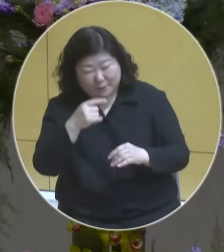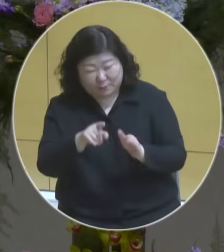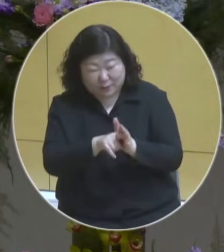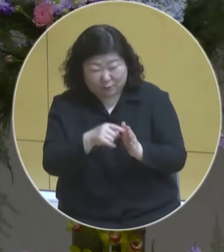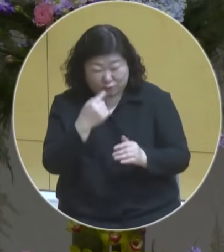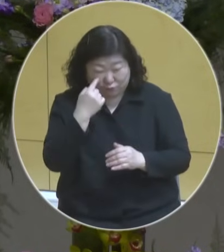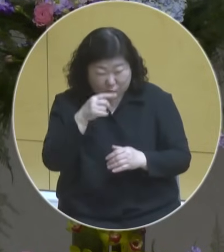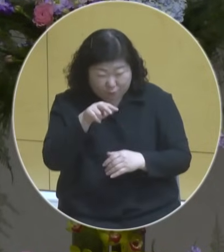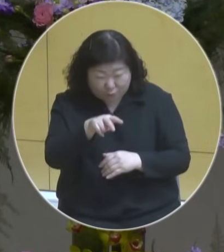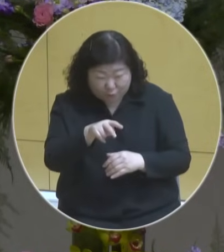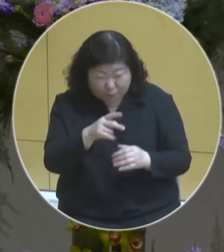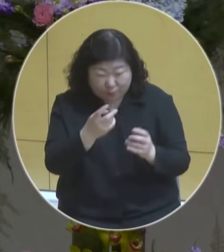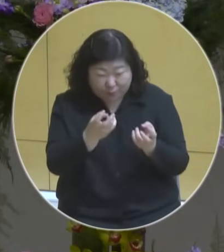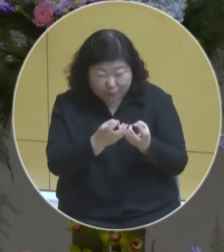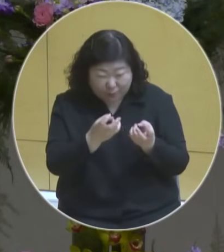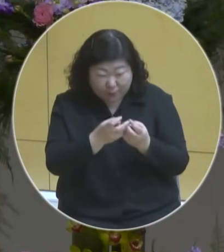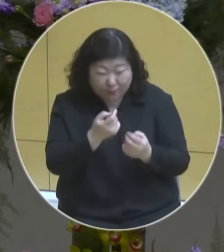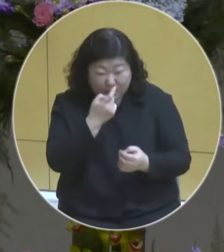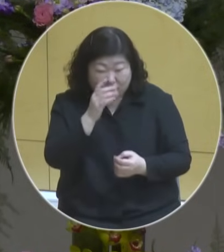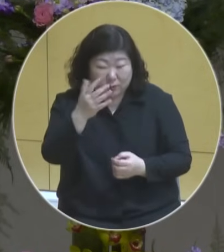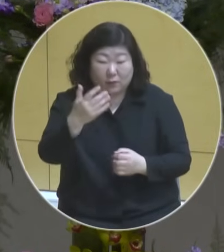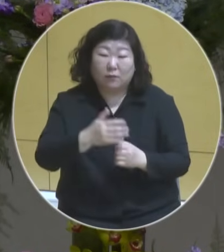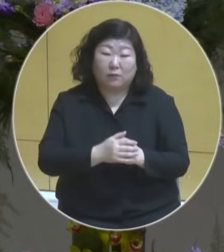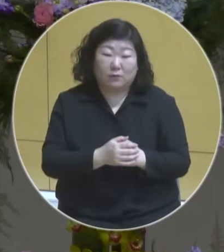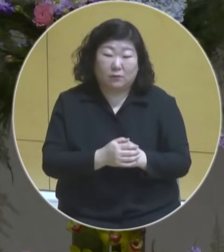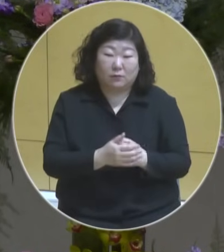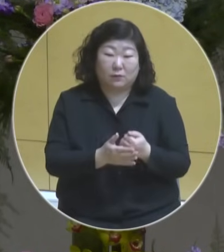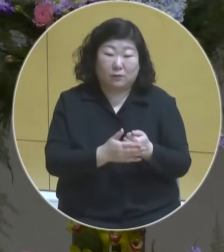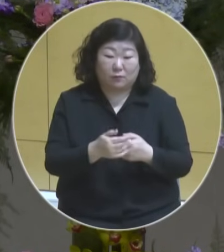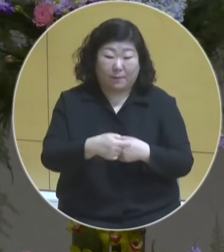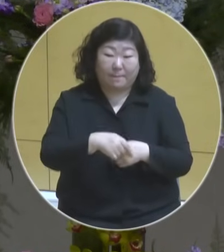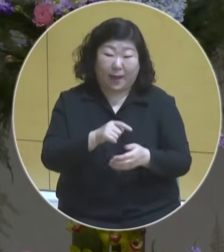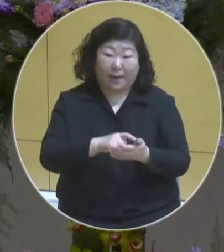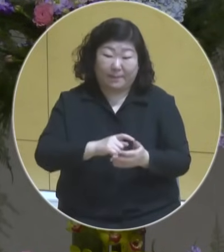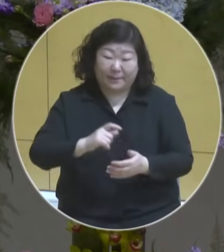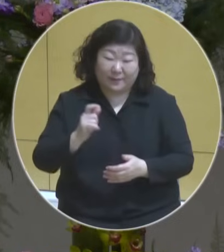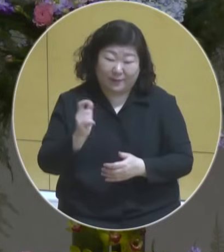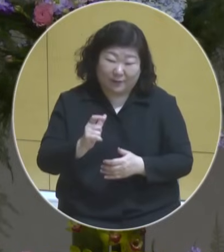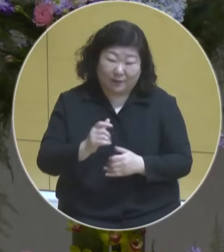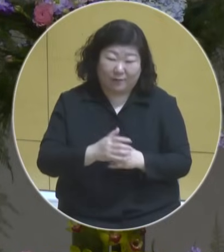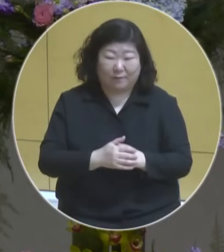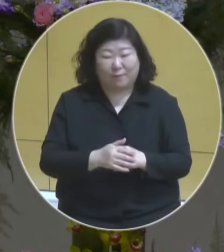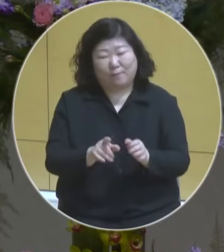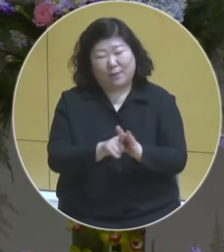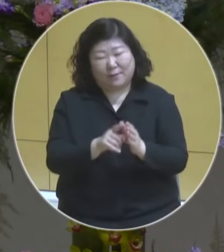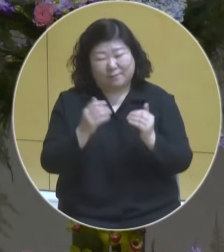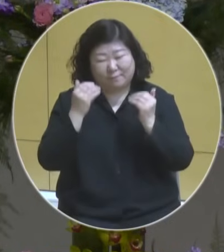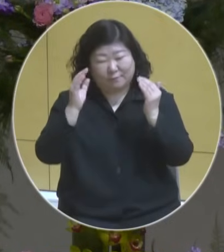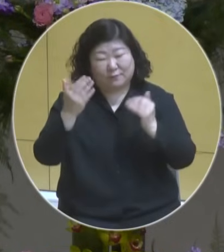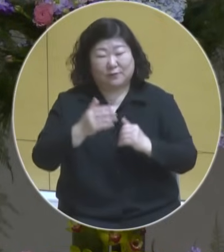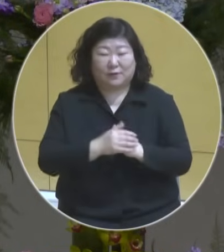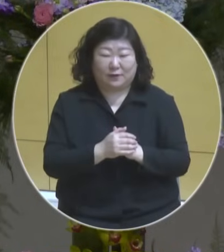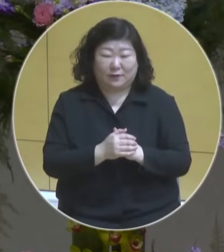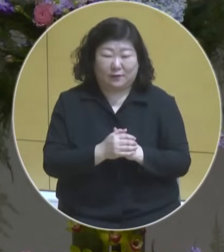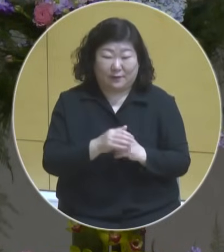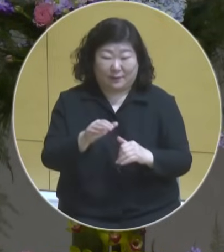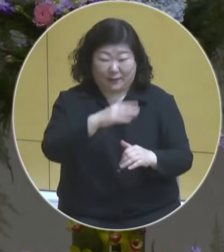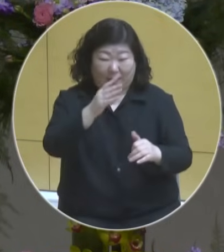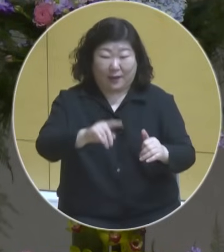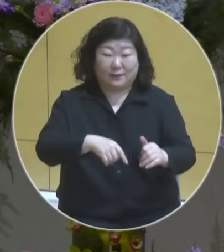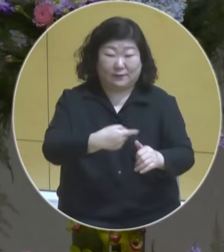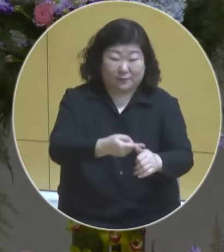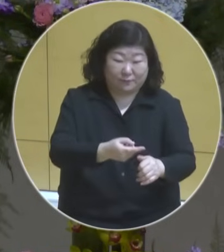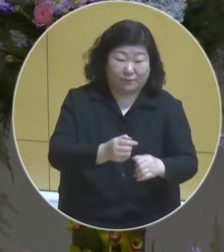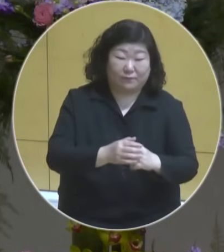배우게 되고 그러면서 우리 마음이 단단해지고 신앙이 성숙하게 되는 거죠 그래서 목장이 다 소속되기를 바랍니다